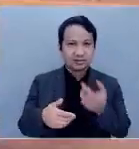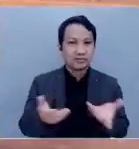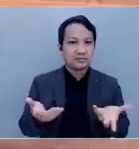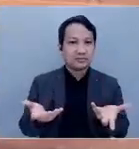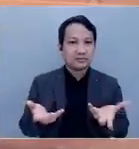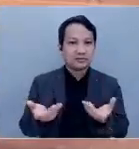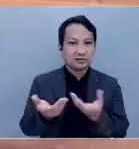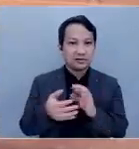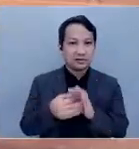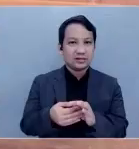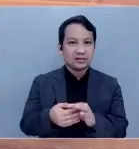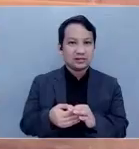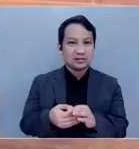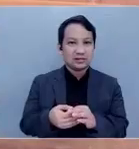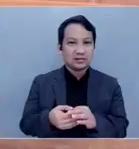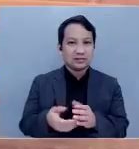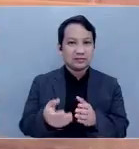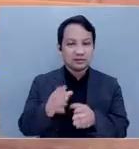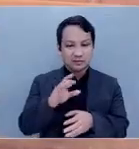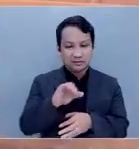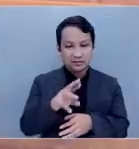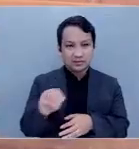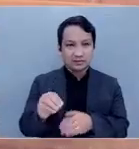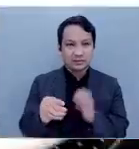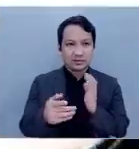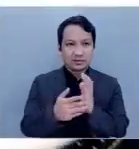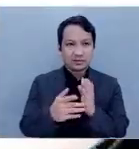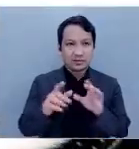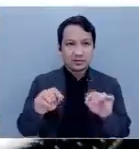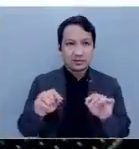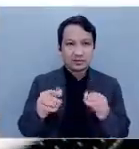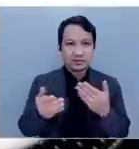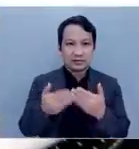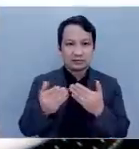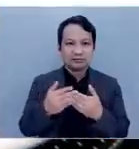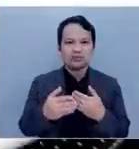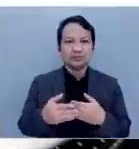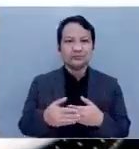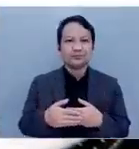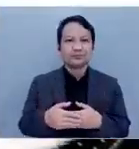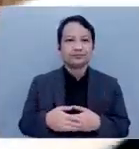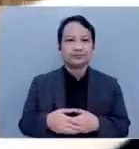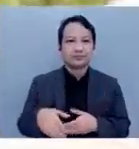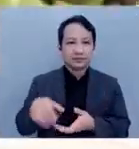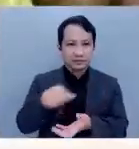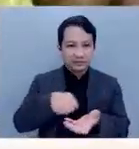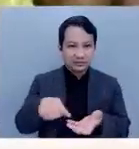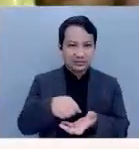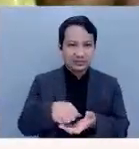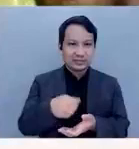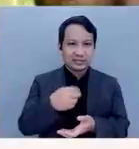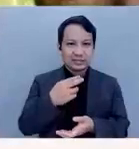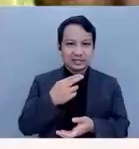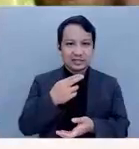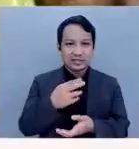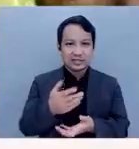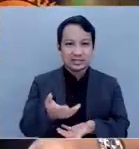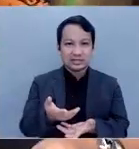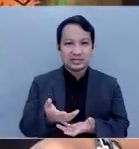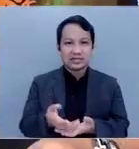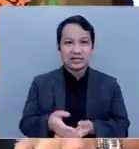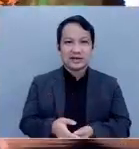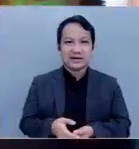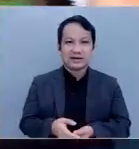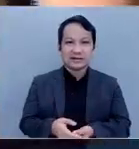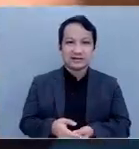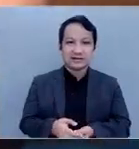maging creamy and thick ng konti yung ating yung. Para mas bagay sa kanin. Para mas bagay sa kanin. And then, lagyan natin ito ng